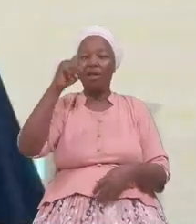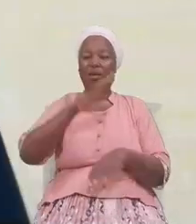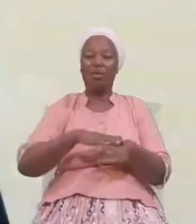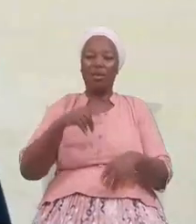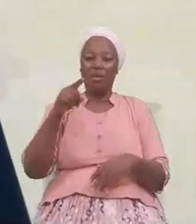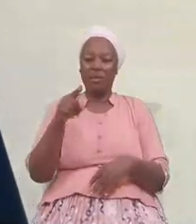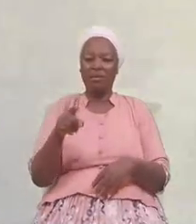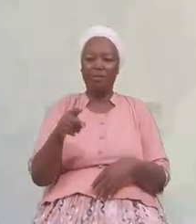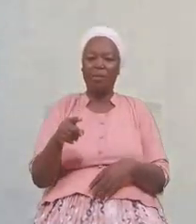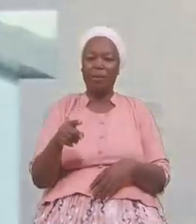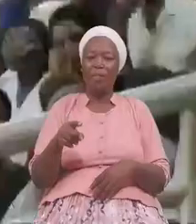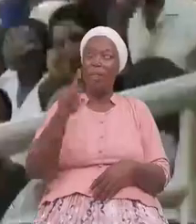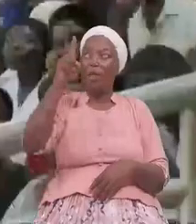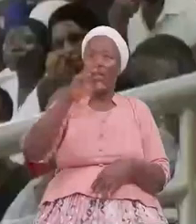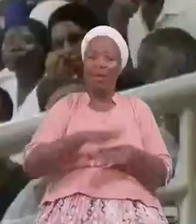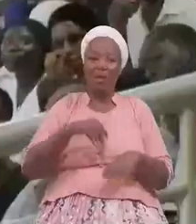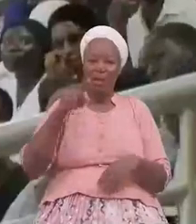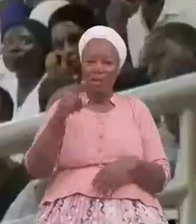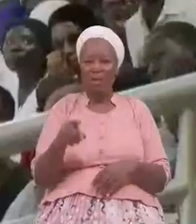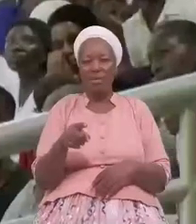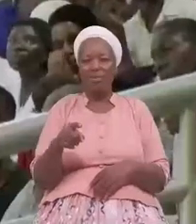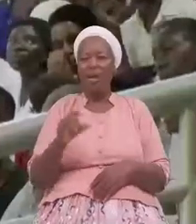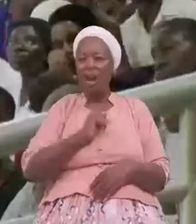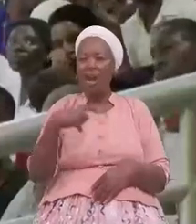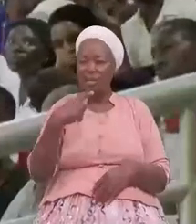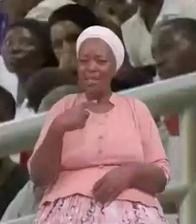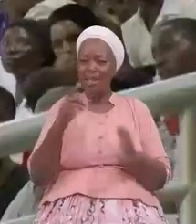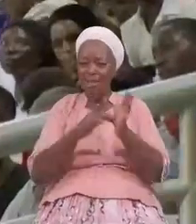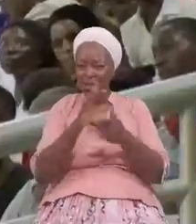t'appelle. Il dit, il t'appelle.